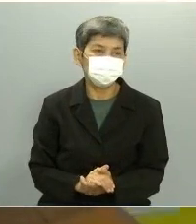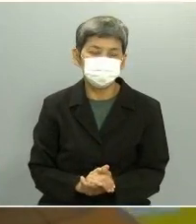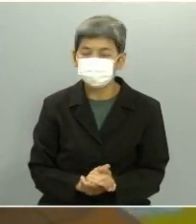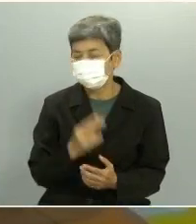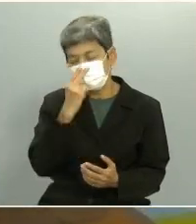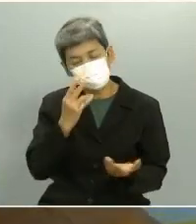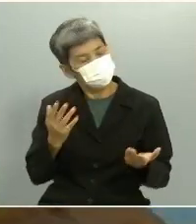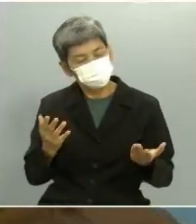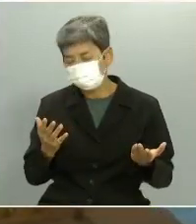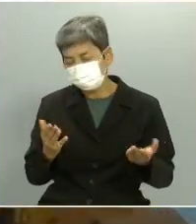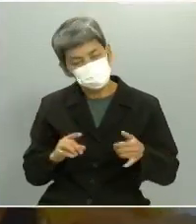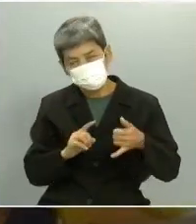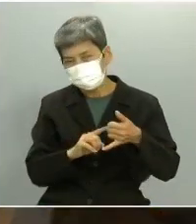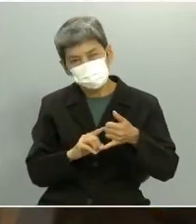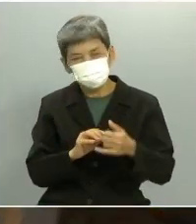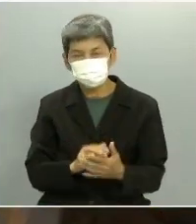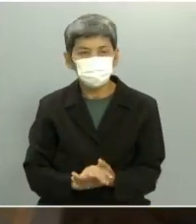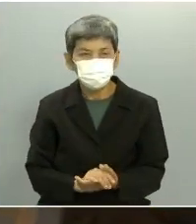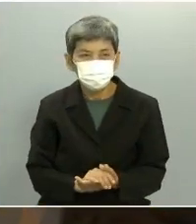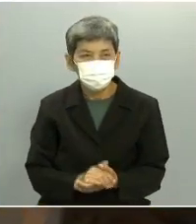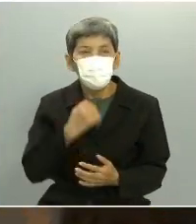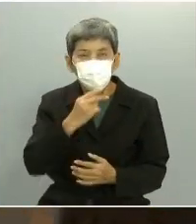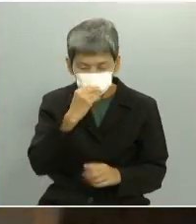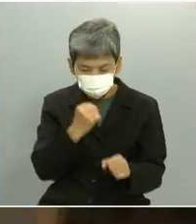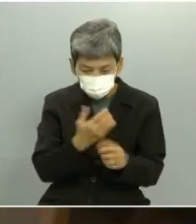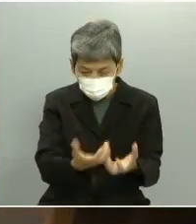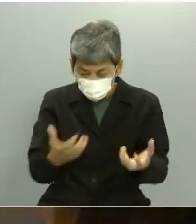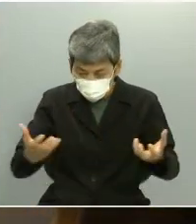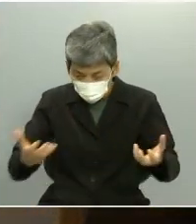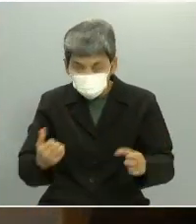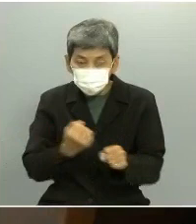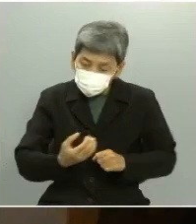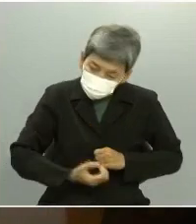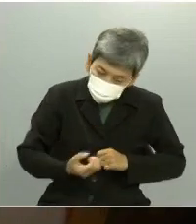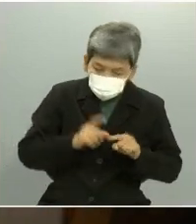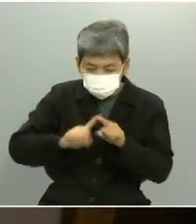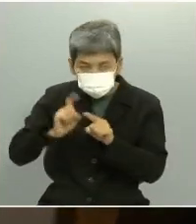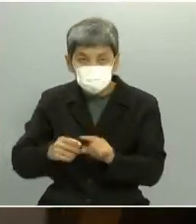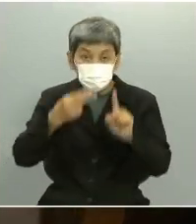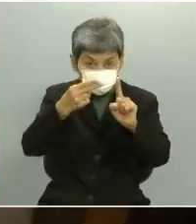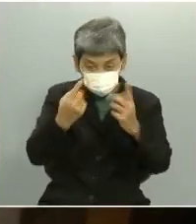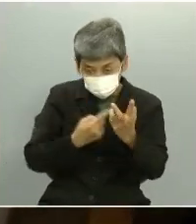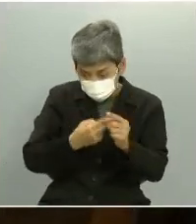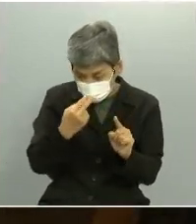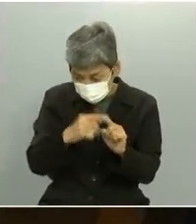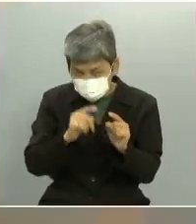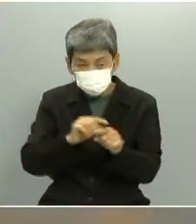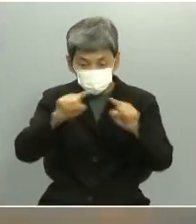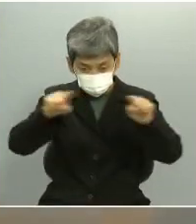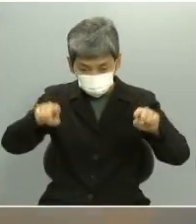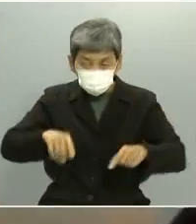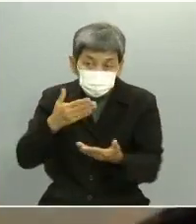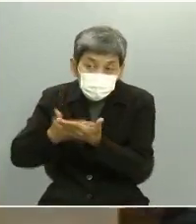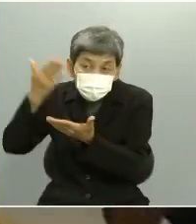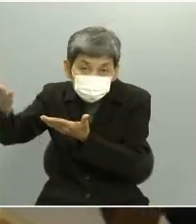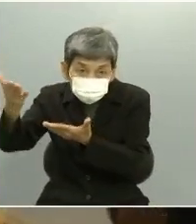ตกใจจริงๆ ของจีนเนี่ย นี่เขาพบเซ็กทอยเนี่ยตรวจสอบเบื้องต้นกว่า 10,000 ชิ้นนะเอกสารสั่งซื้อเซ็